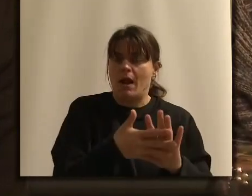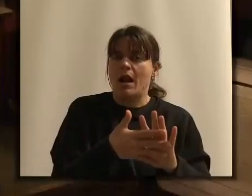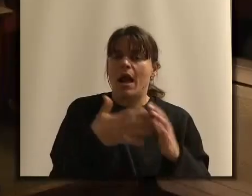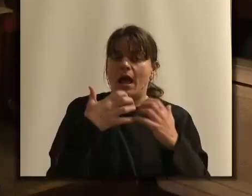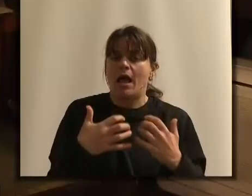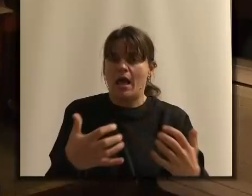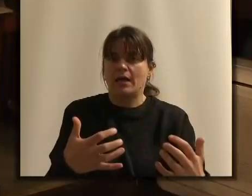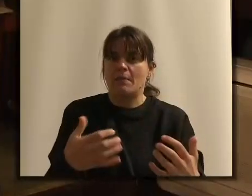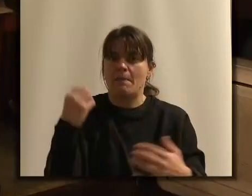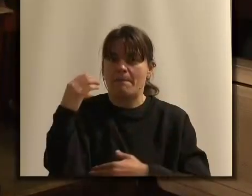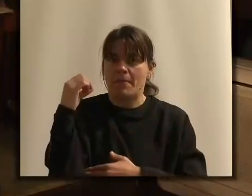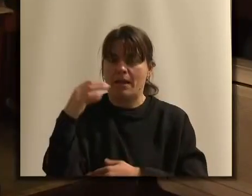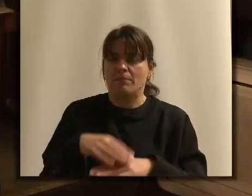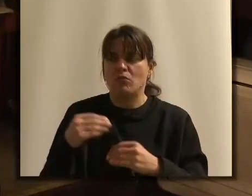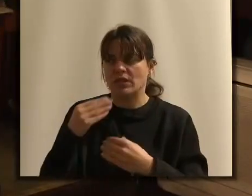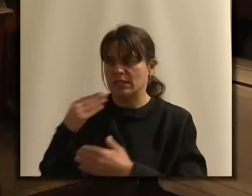Moltes gràcies.